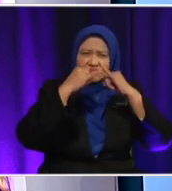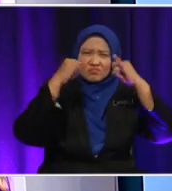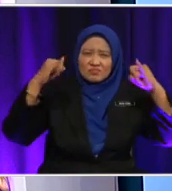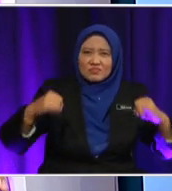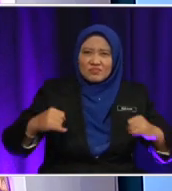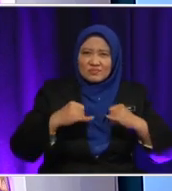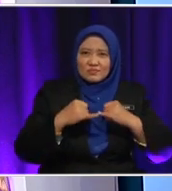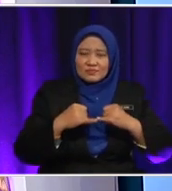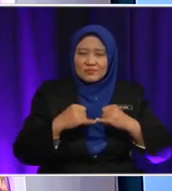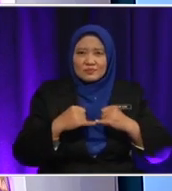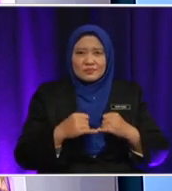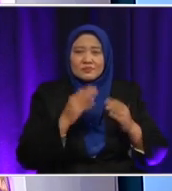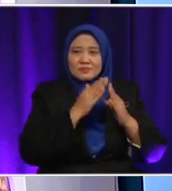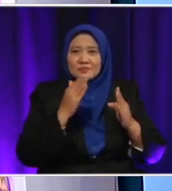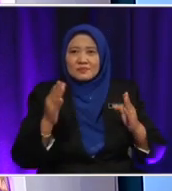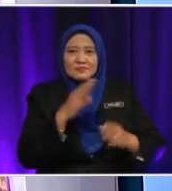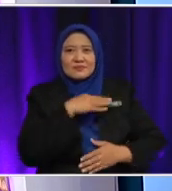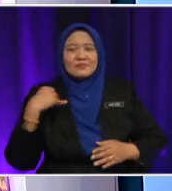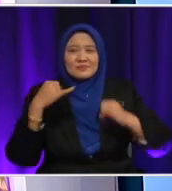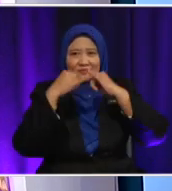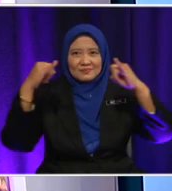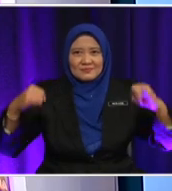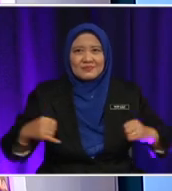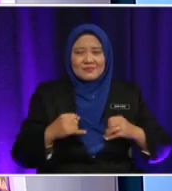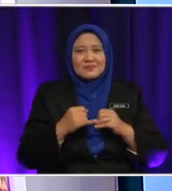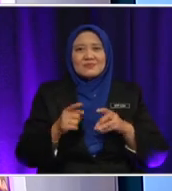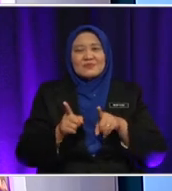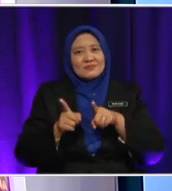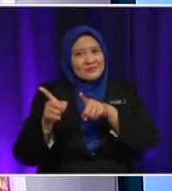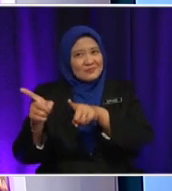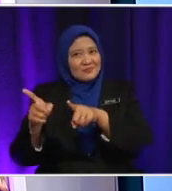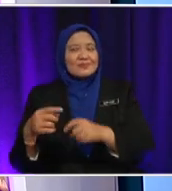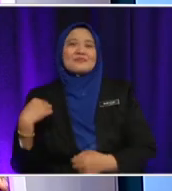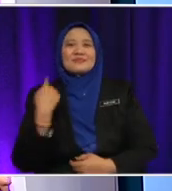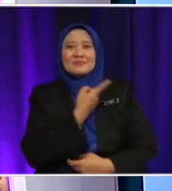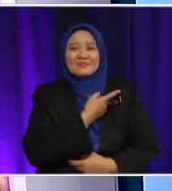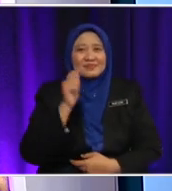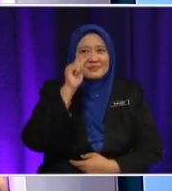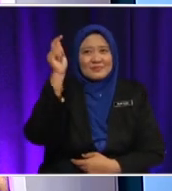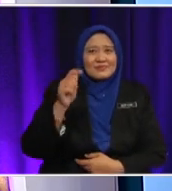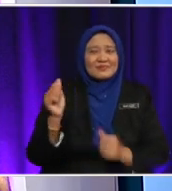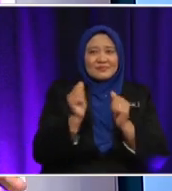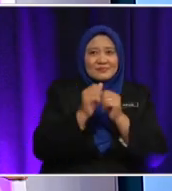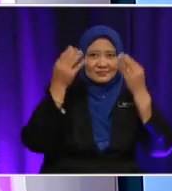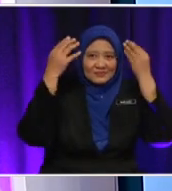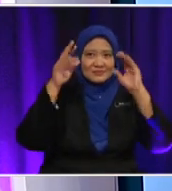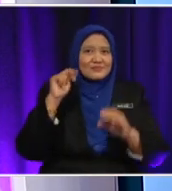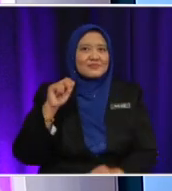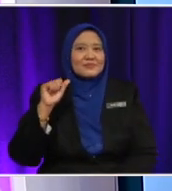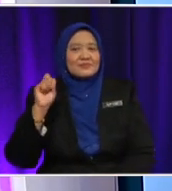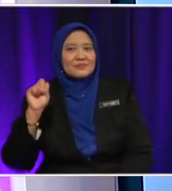jangan pening-pening sebab kita tidak tanyakan soalnya kepada cekgu kita siapa lagi kalau bukan cek Guna sriah sudah merupakan